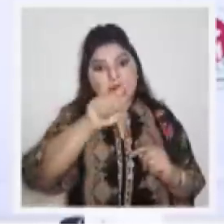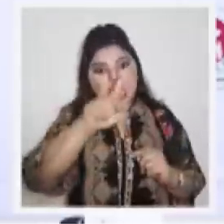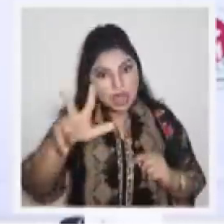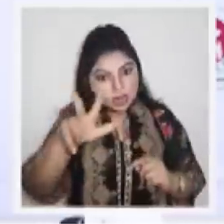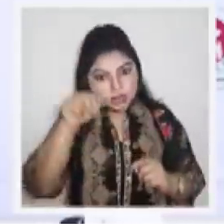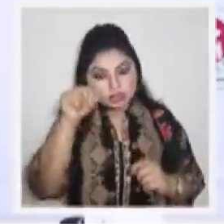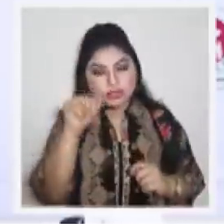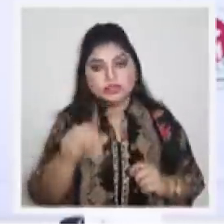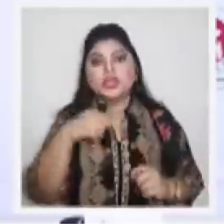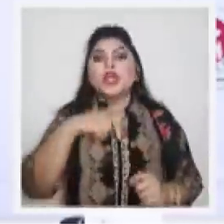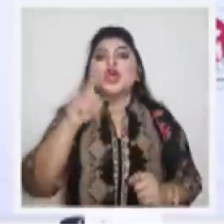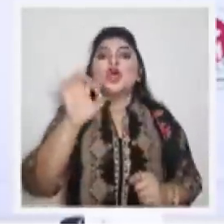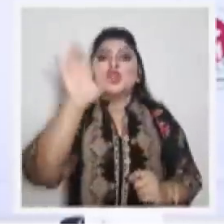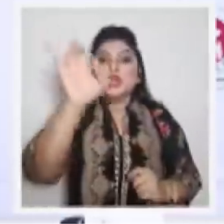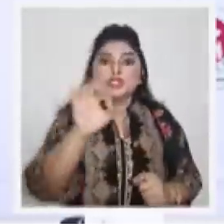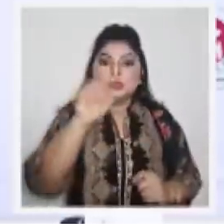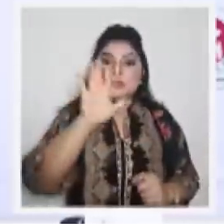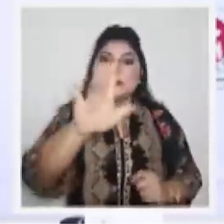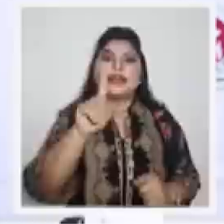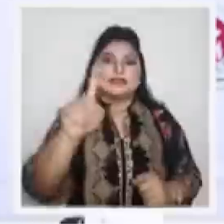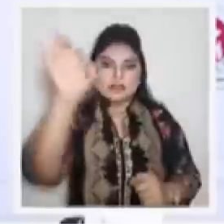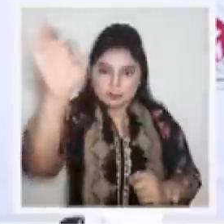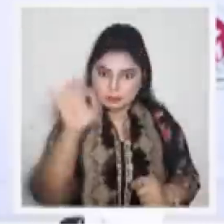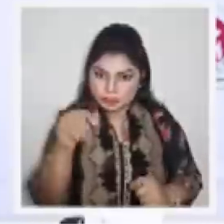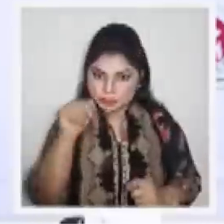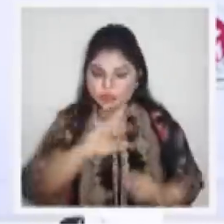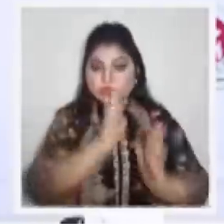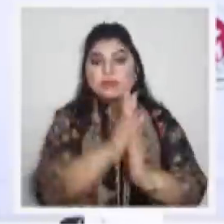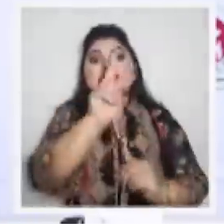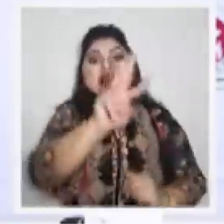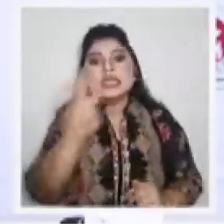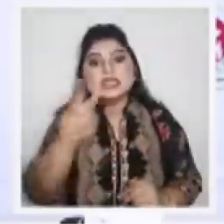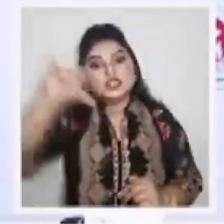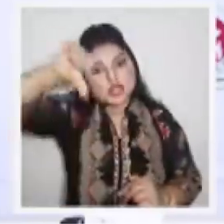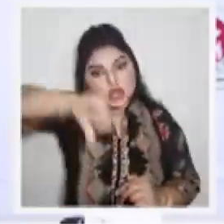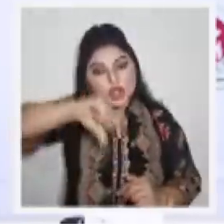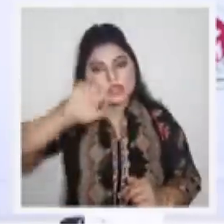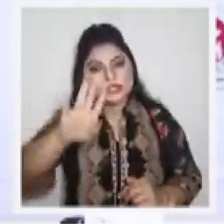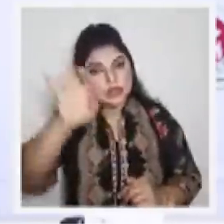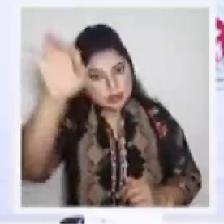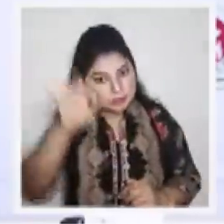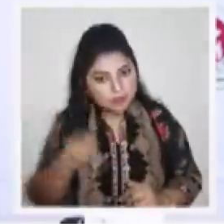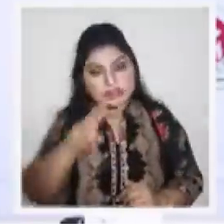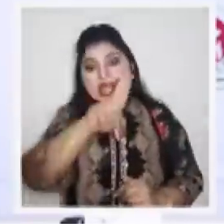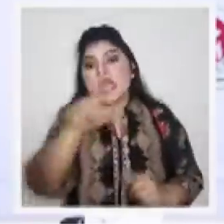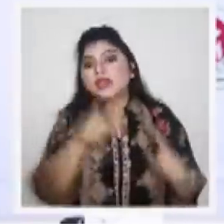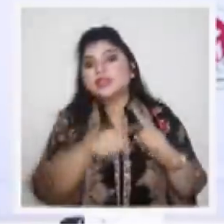বয়স বিভাজনে মৃত্যুর সংখ্যা এবং শতকরা হার 0 থেকে 10 বছর 18 জন